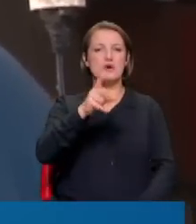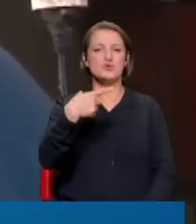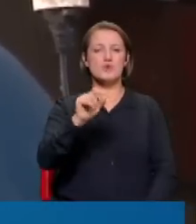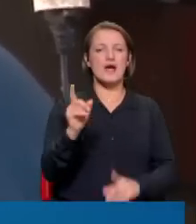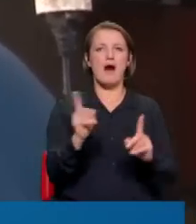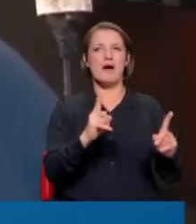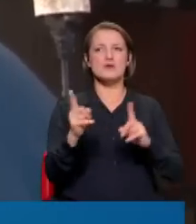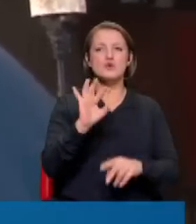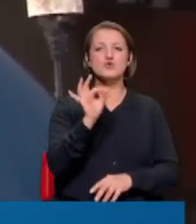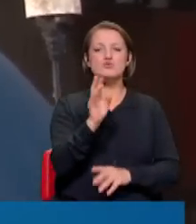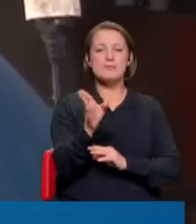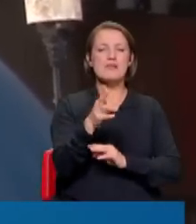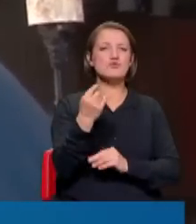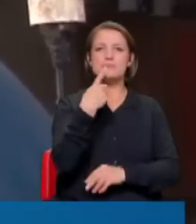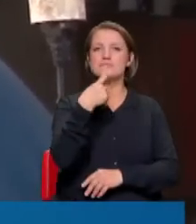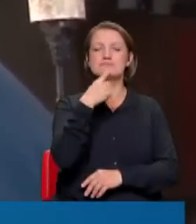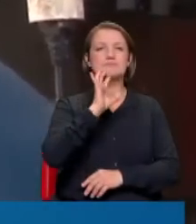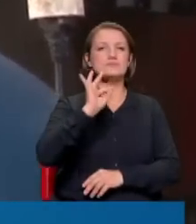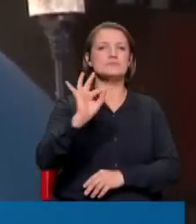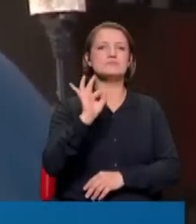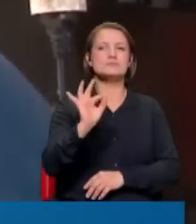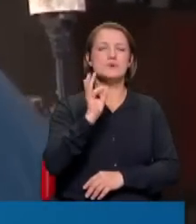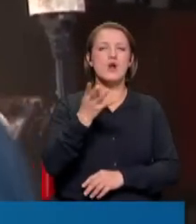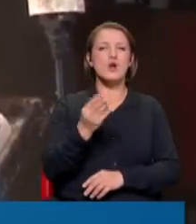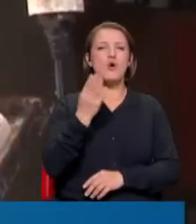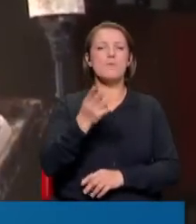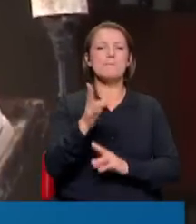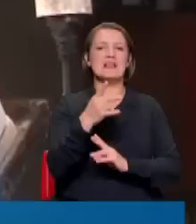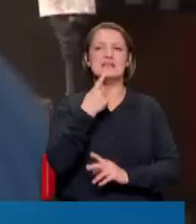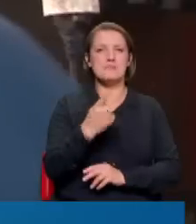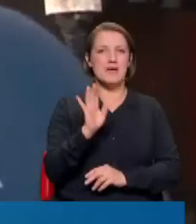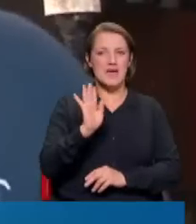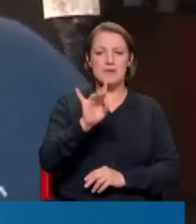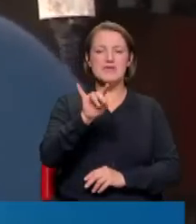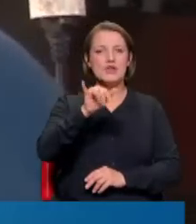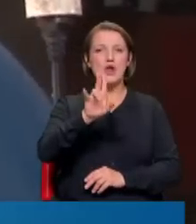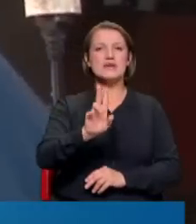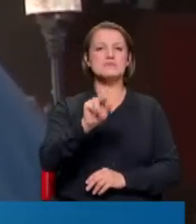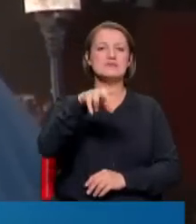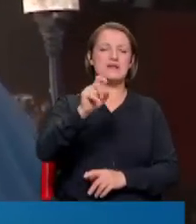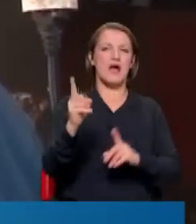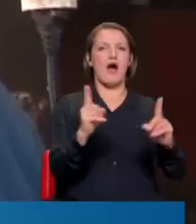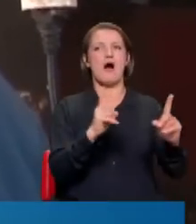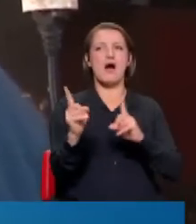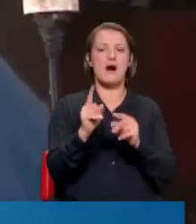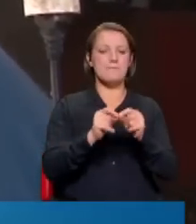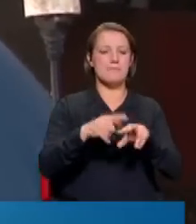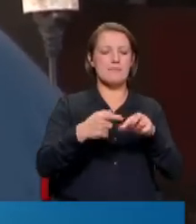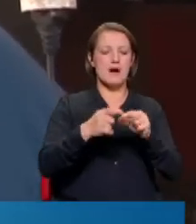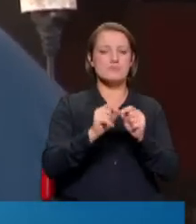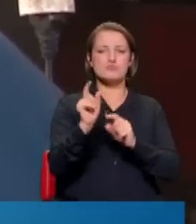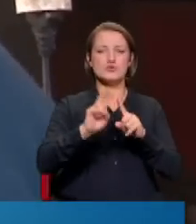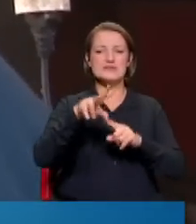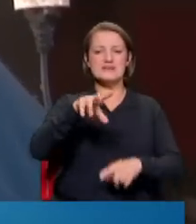arasında gümüş balığı var çok lezzetli lokum balığı da deniyor ona kilosu 7080 lira arasında barbun 80